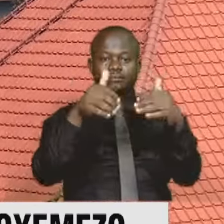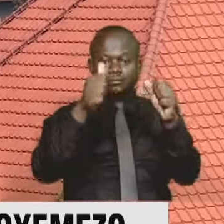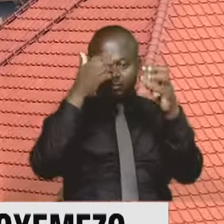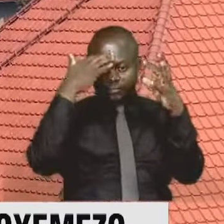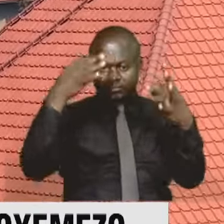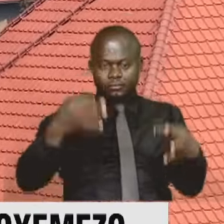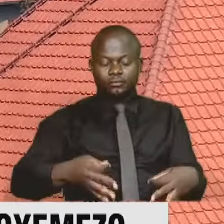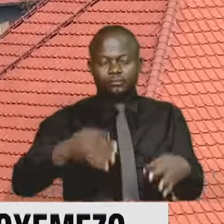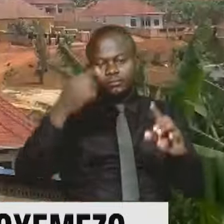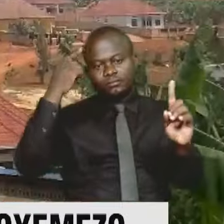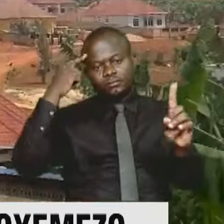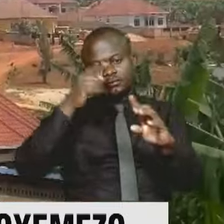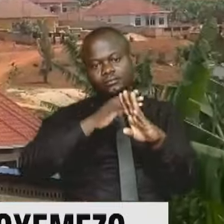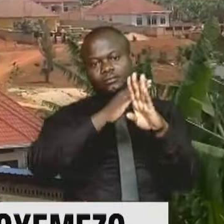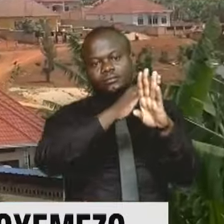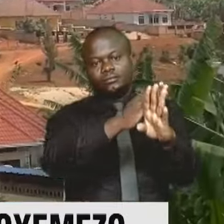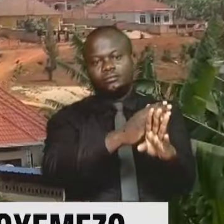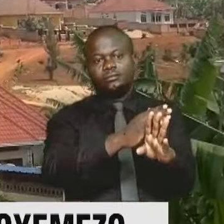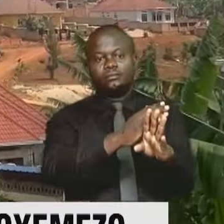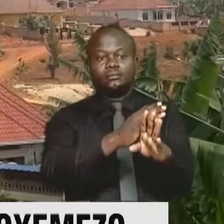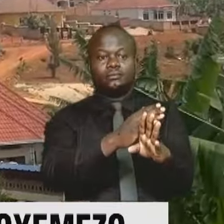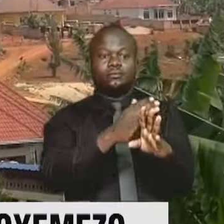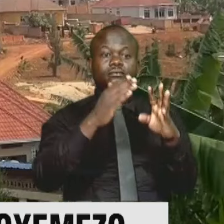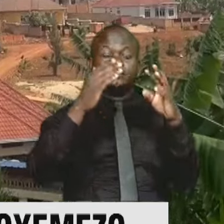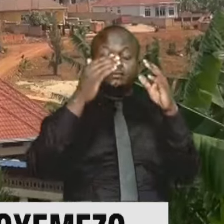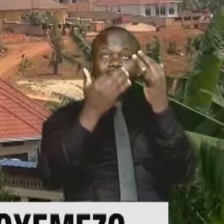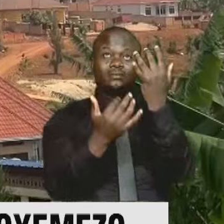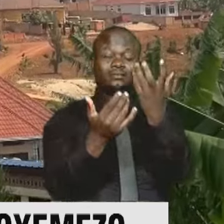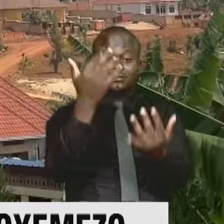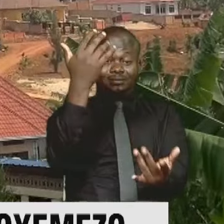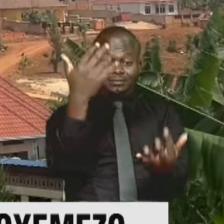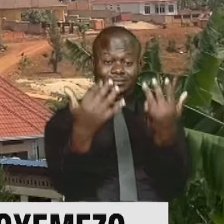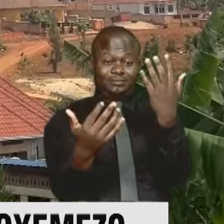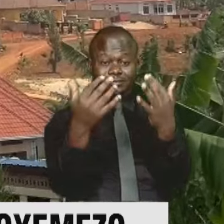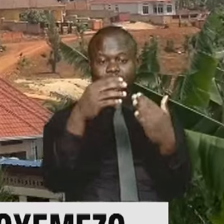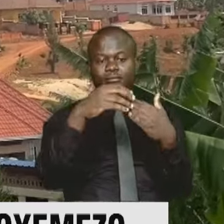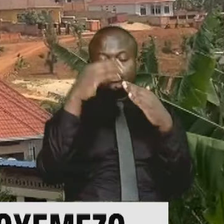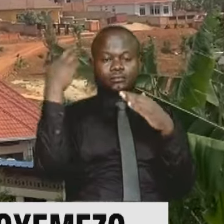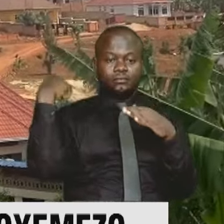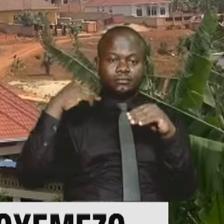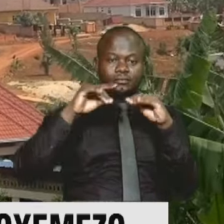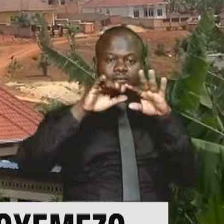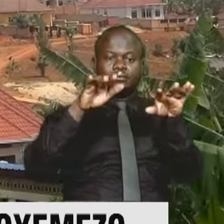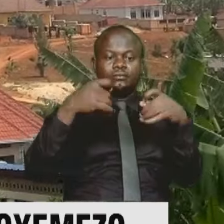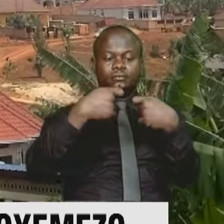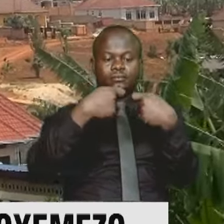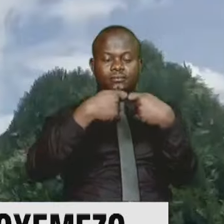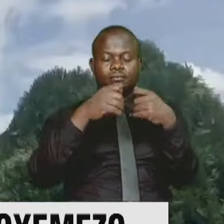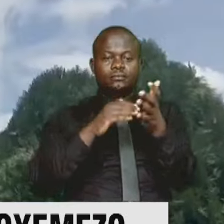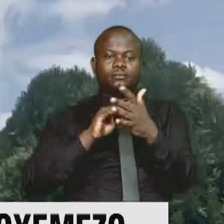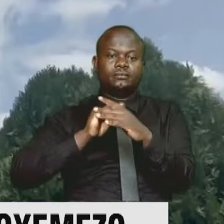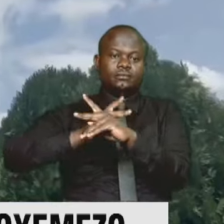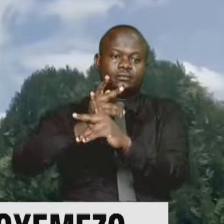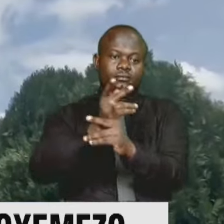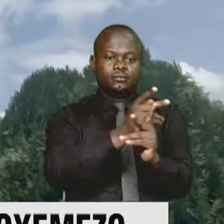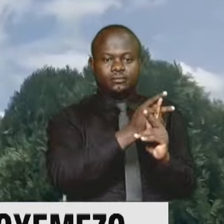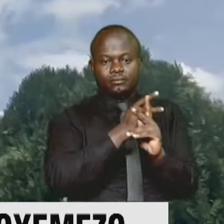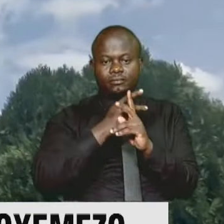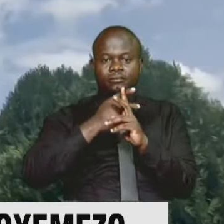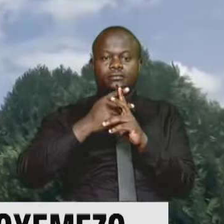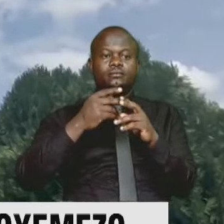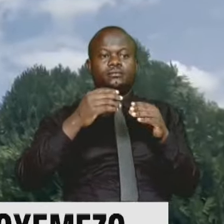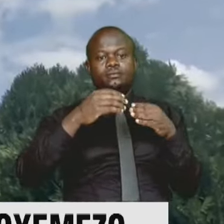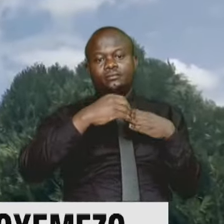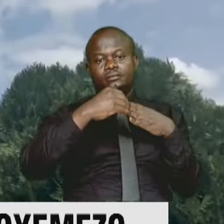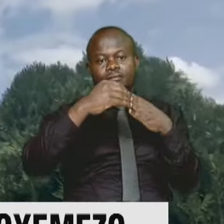cyemezo hagamije kurwanya inkongi z'umuriro zigenda zibasira inyubako. Umuyobozi ushinzwe gukwirakwiza amashanyarazi no kuyabungabunga ku miyoboro migufi